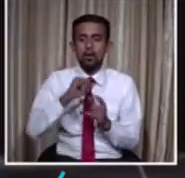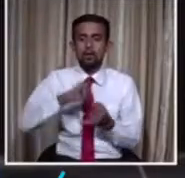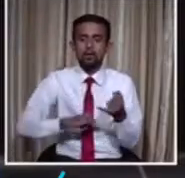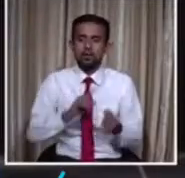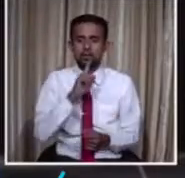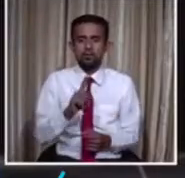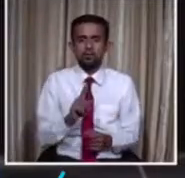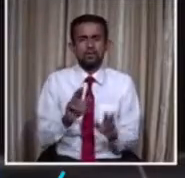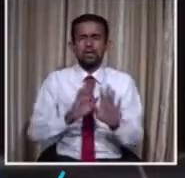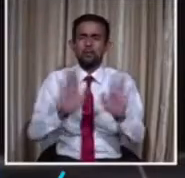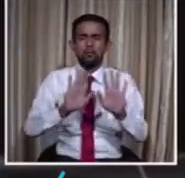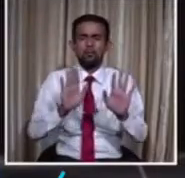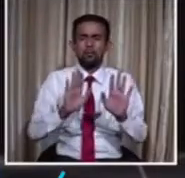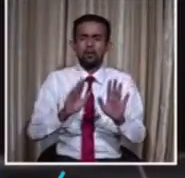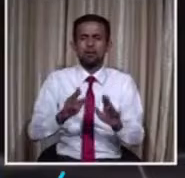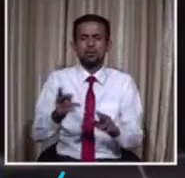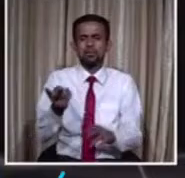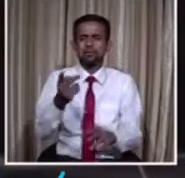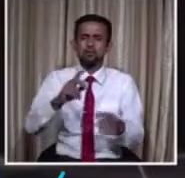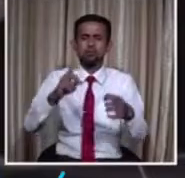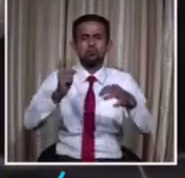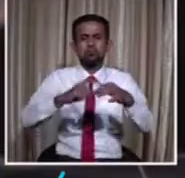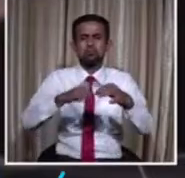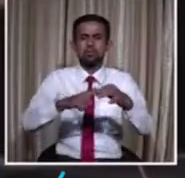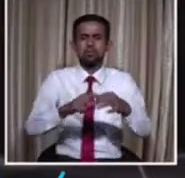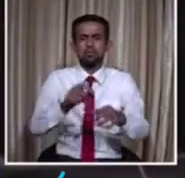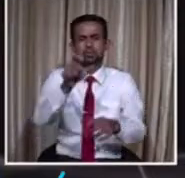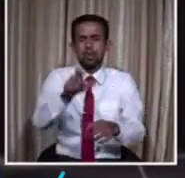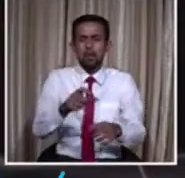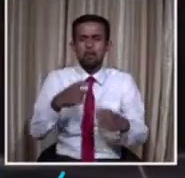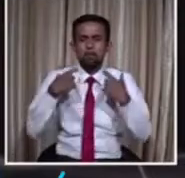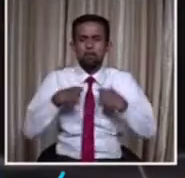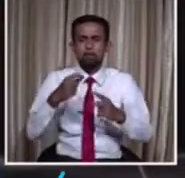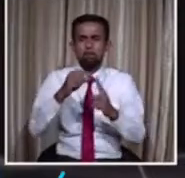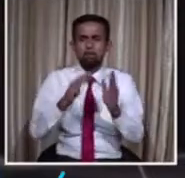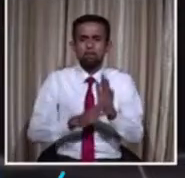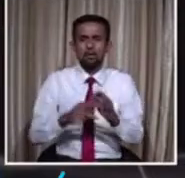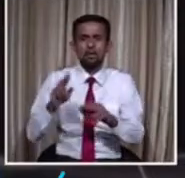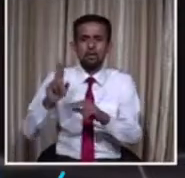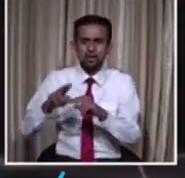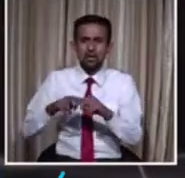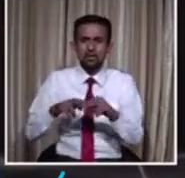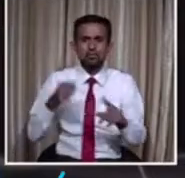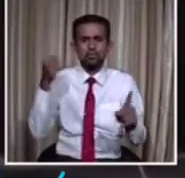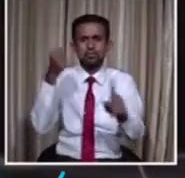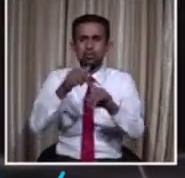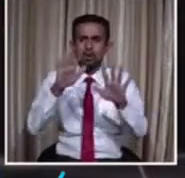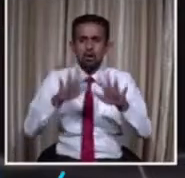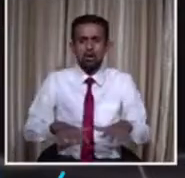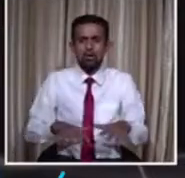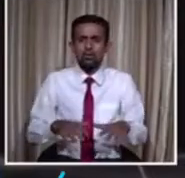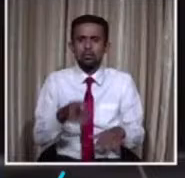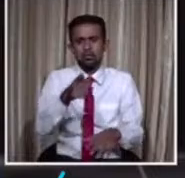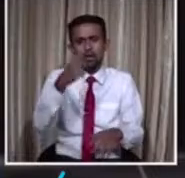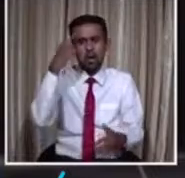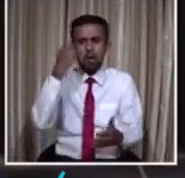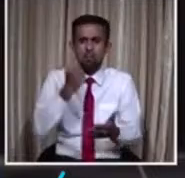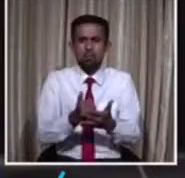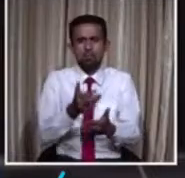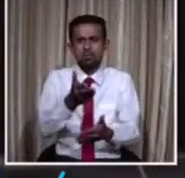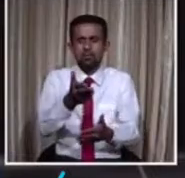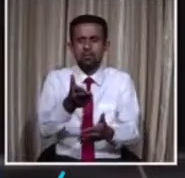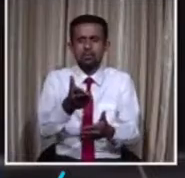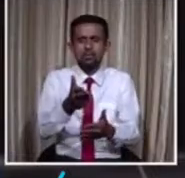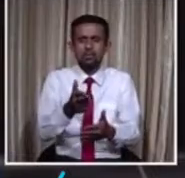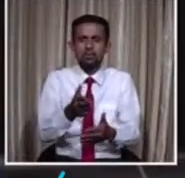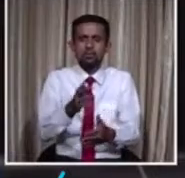කියනවා ඕවා කරන්න එපා. ඔයා අයියලා මලිලගේ ප්‍රශ්න. ඔතන ඉන්නේ මහින්දාගමතුමාගේ ගෝලියෝ. ඔය මිසුන්ට ගහලා අන්තිමට දෙන්න ෂේප්පේ ඔයාට අමාරු වැටෙන්න වෙයි.